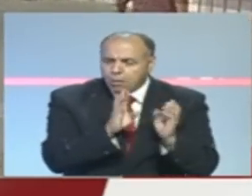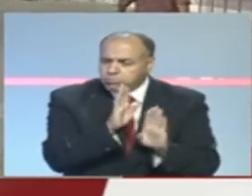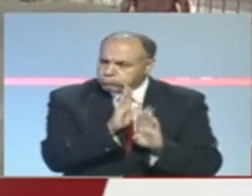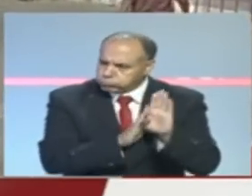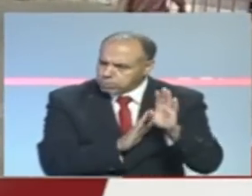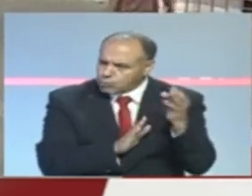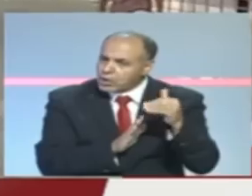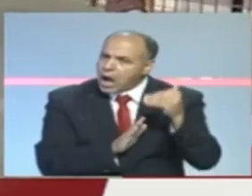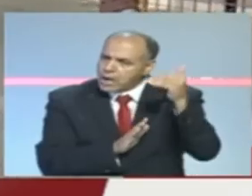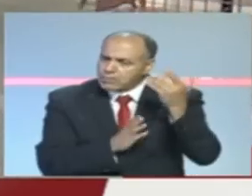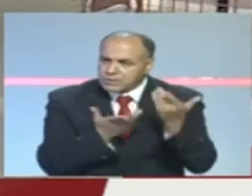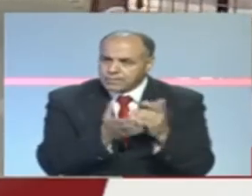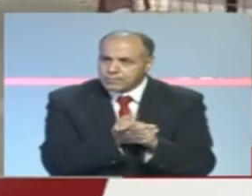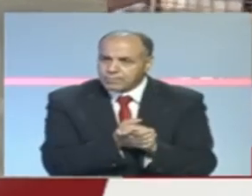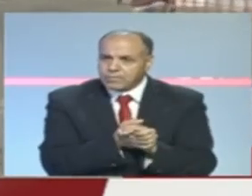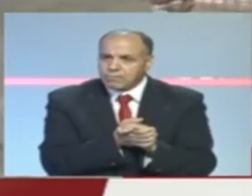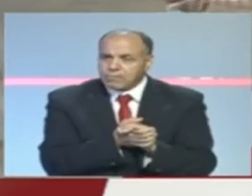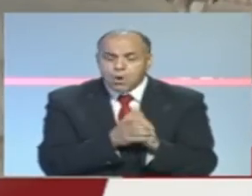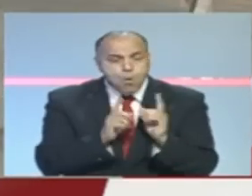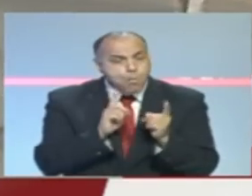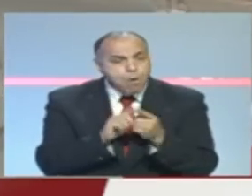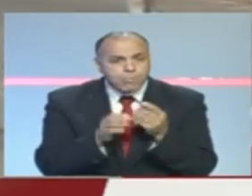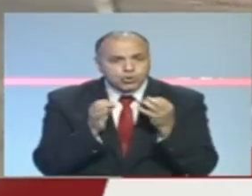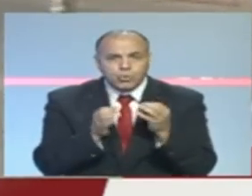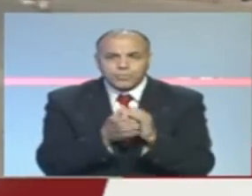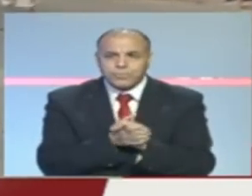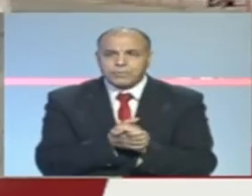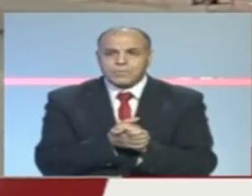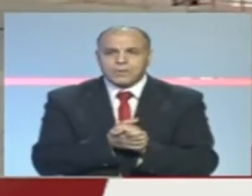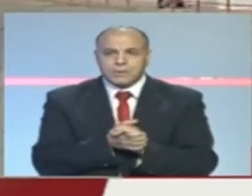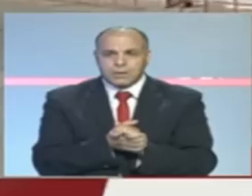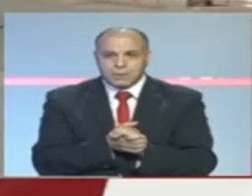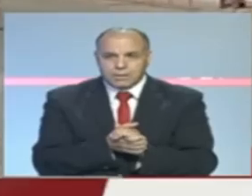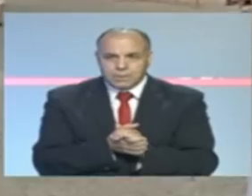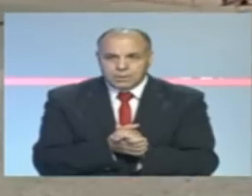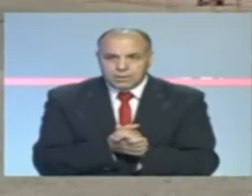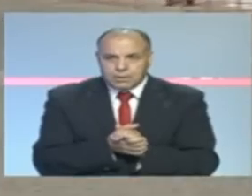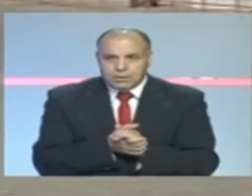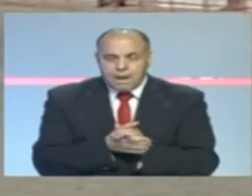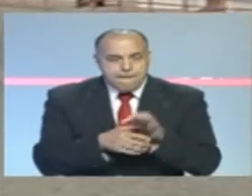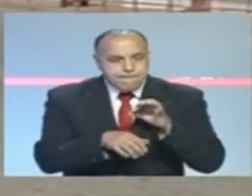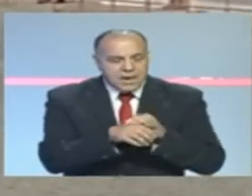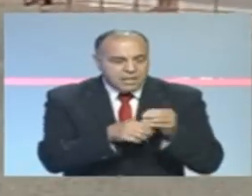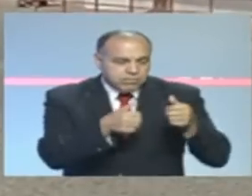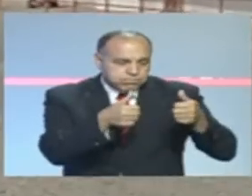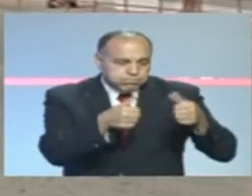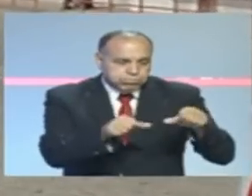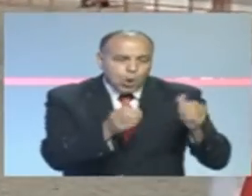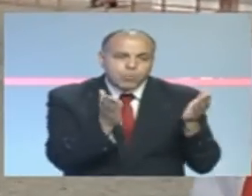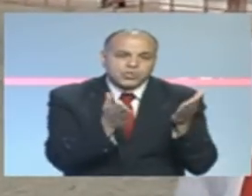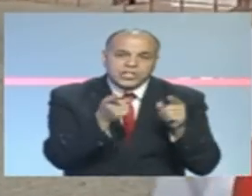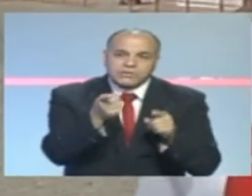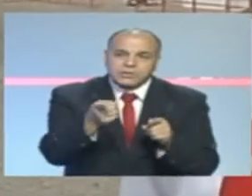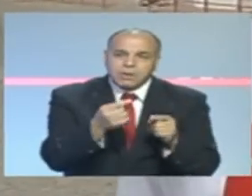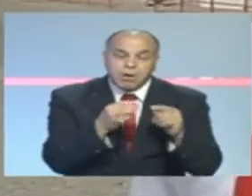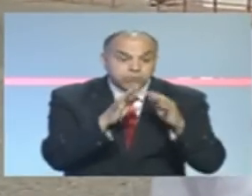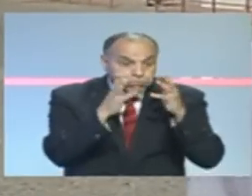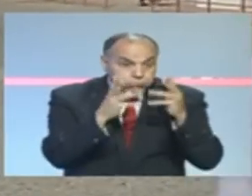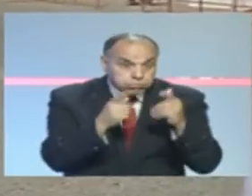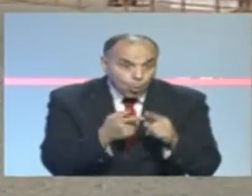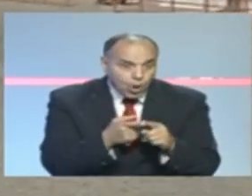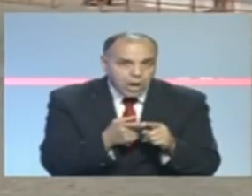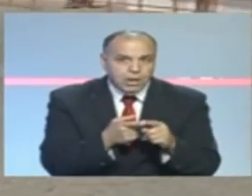عاليه والاهم من ذلك هو ان ال اه ال المرضى المقبل بالمستشفى لعدم تحمل